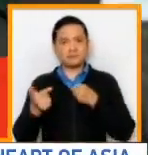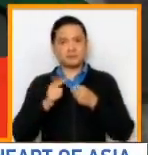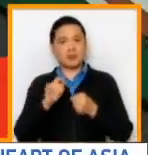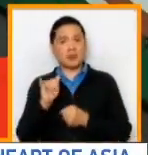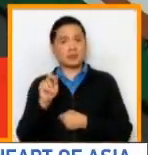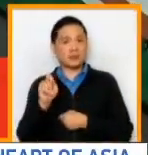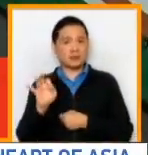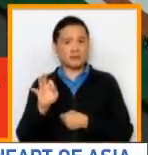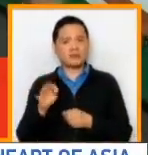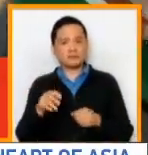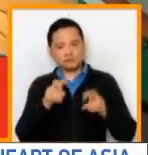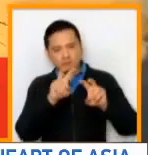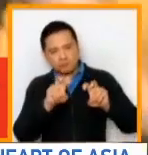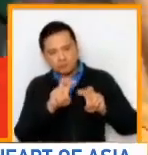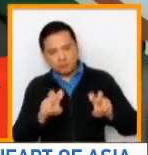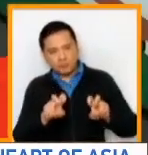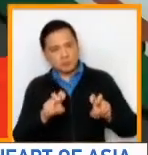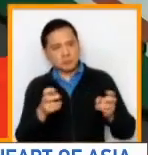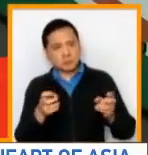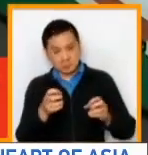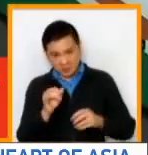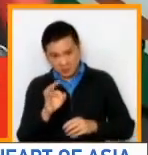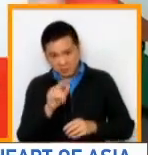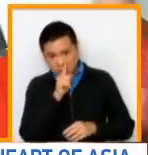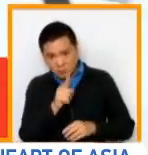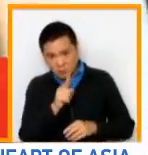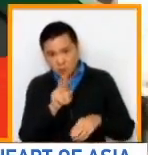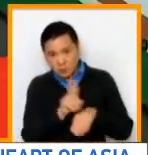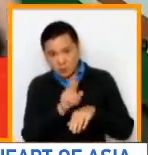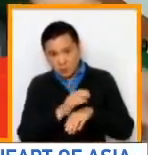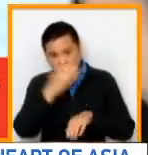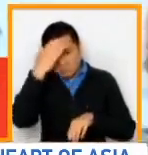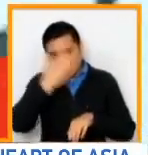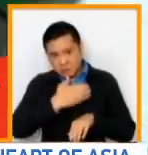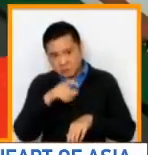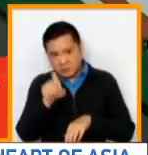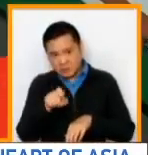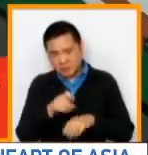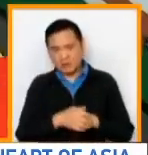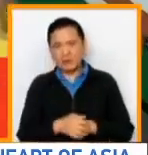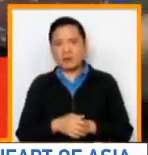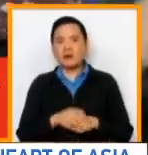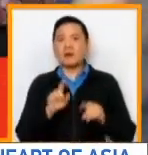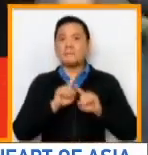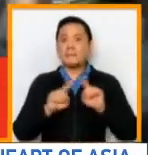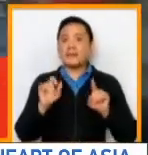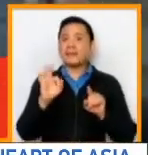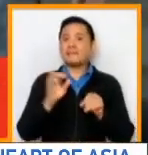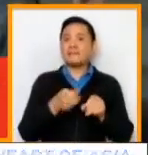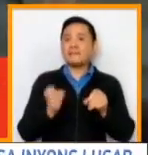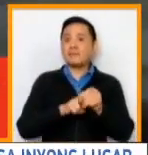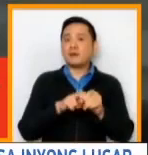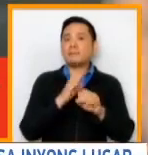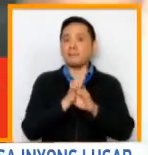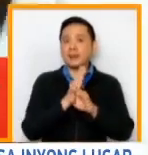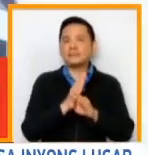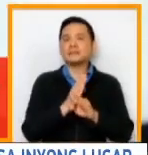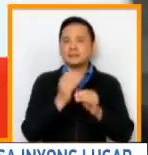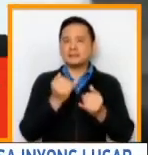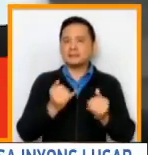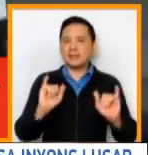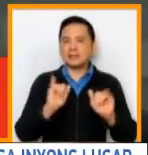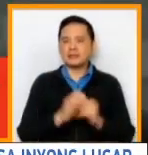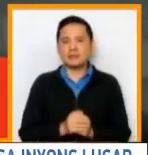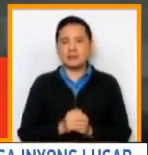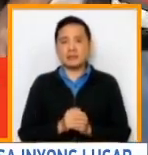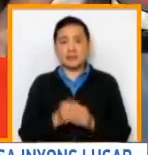sa pagsusuot ng face shield. Pero sa ngayon, dapat nakasuot pa nito ang mga sasakay sa bus. Lahat ng mga pasahero rito sa EDSA Monumento